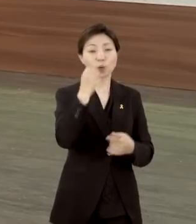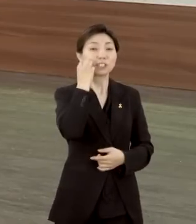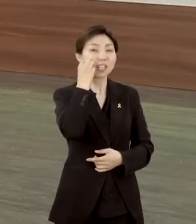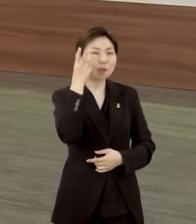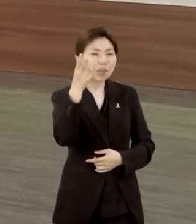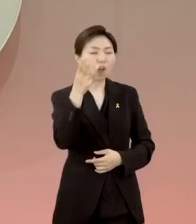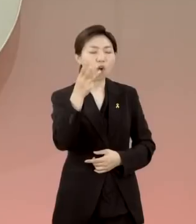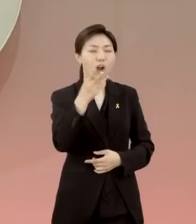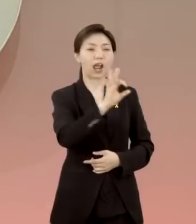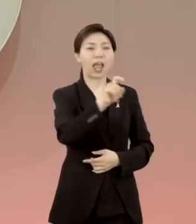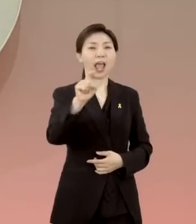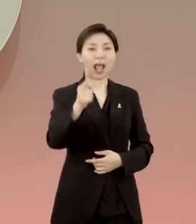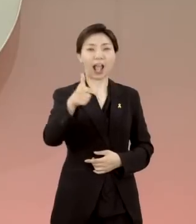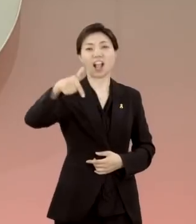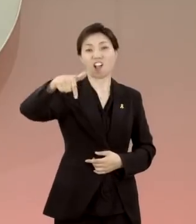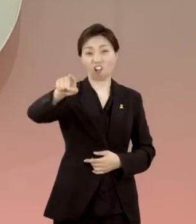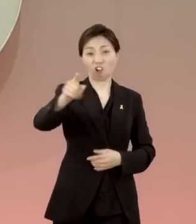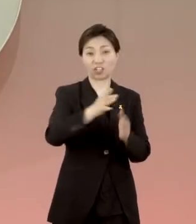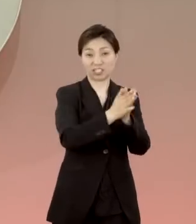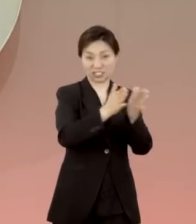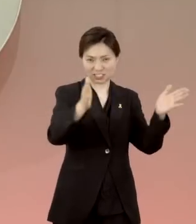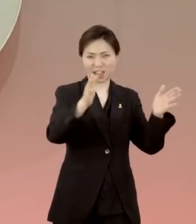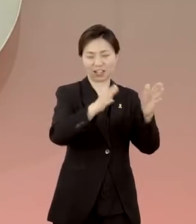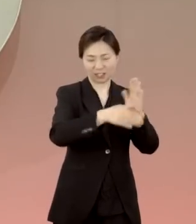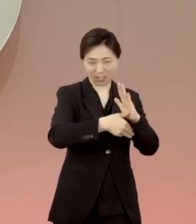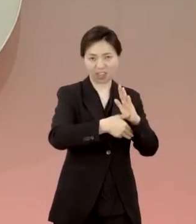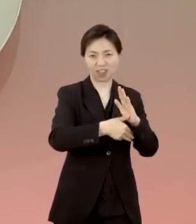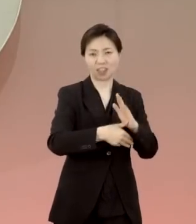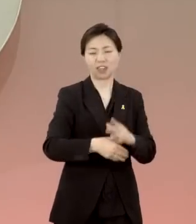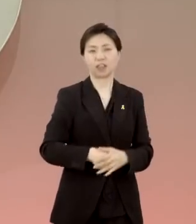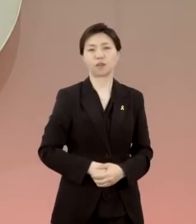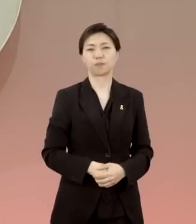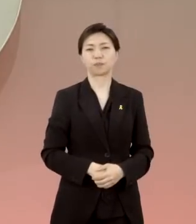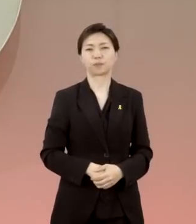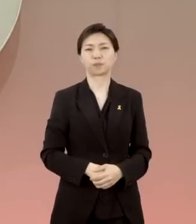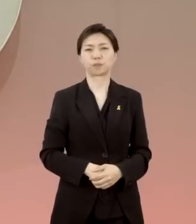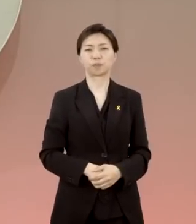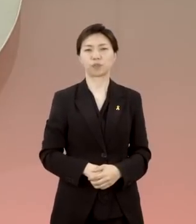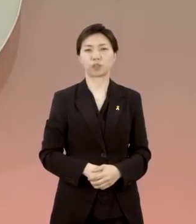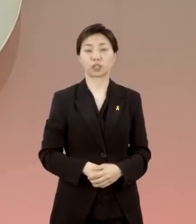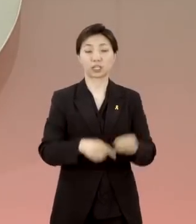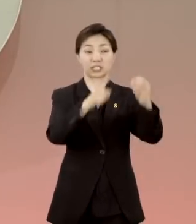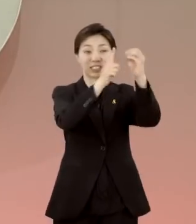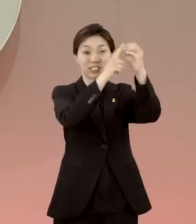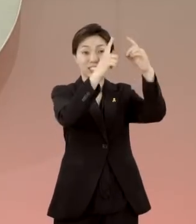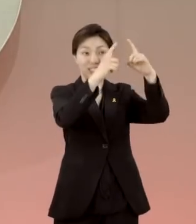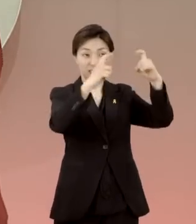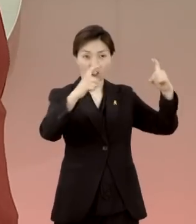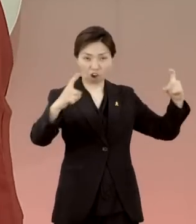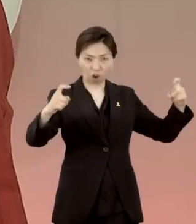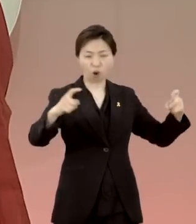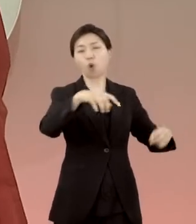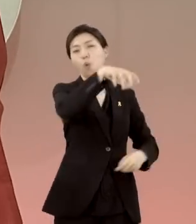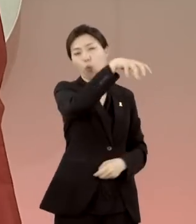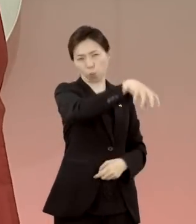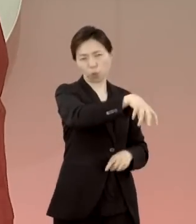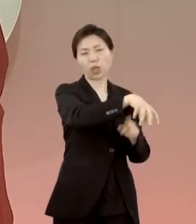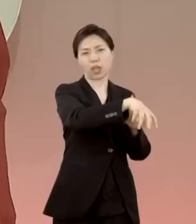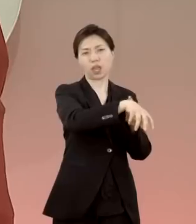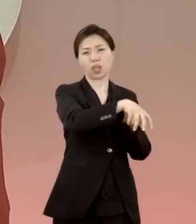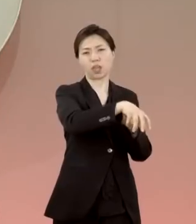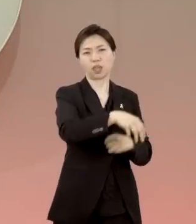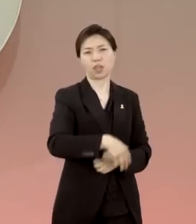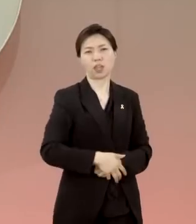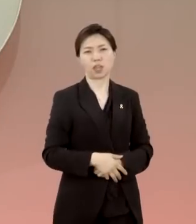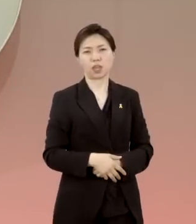지내는데 3개월 이제 안 걸을 시작할 때 한 걸음 시작할 때 그 사원에 그